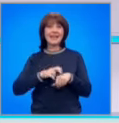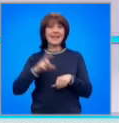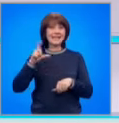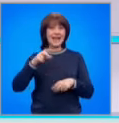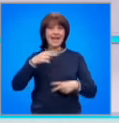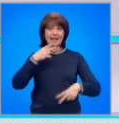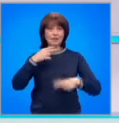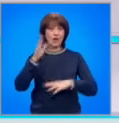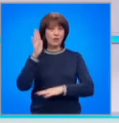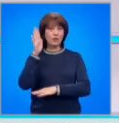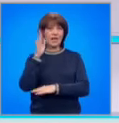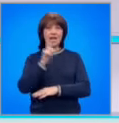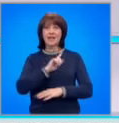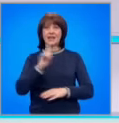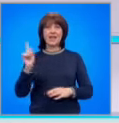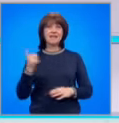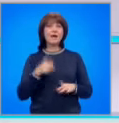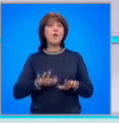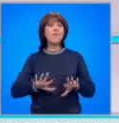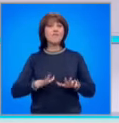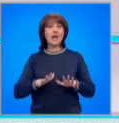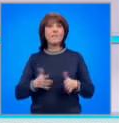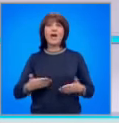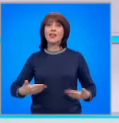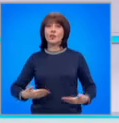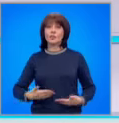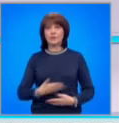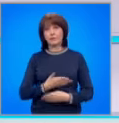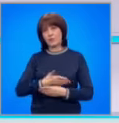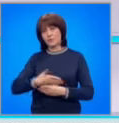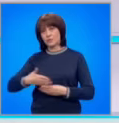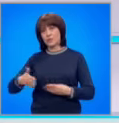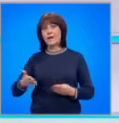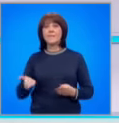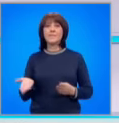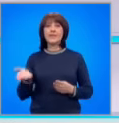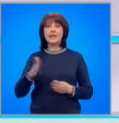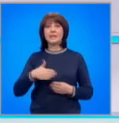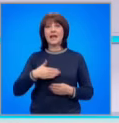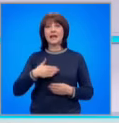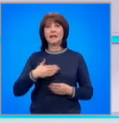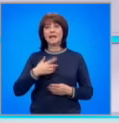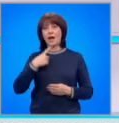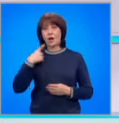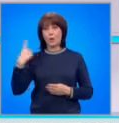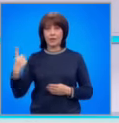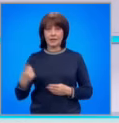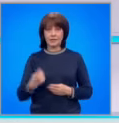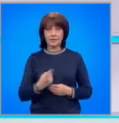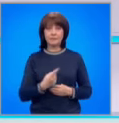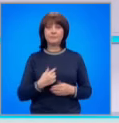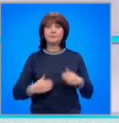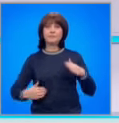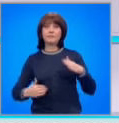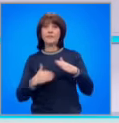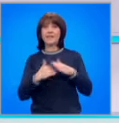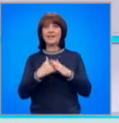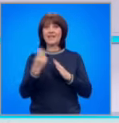хотелите не трябва да е само временна и е необходимо да продължи и след края на годината. Таванът на цената на тока